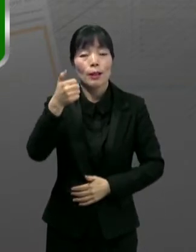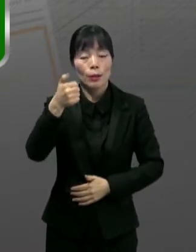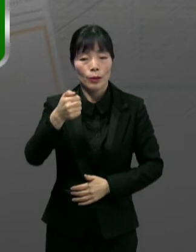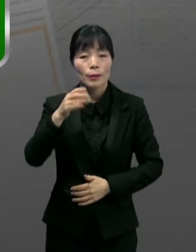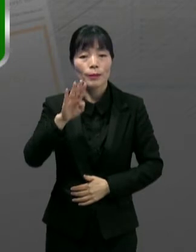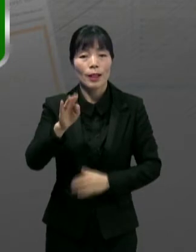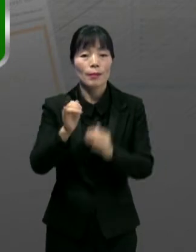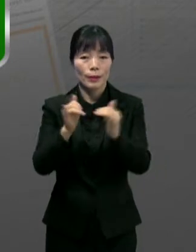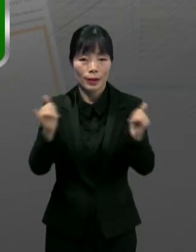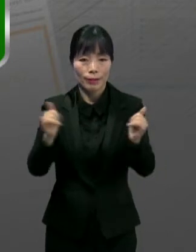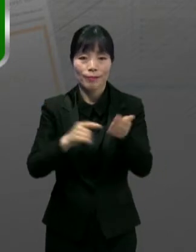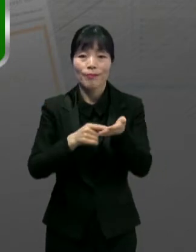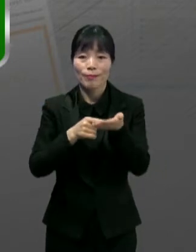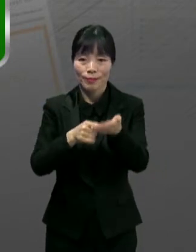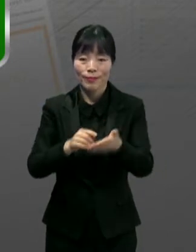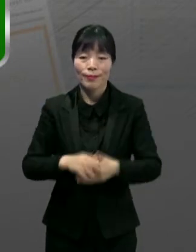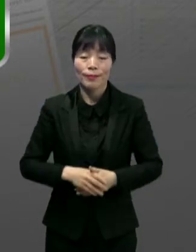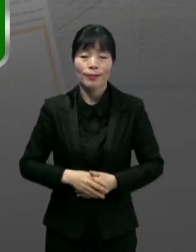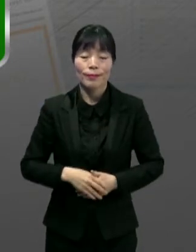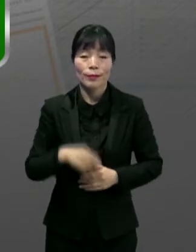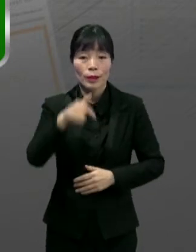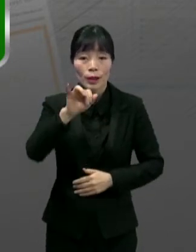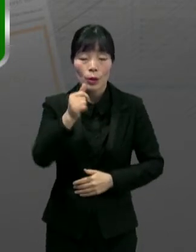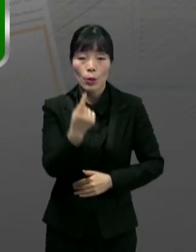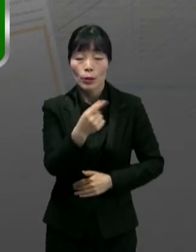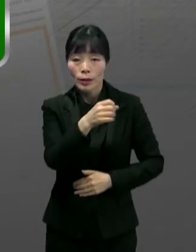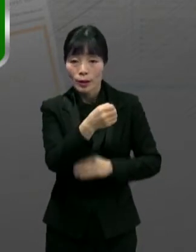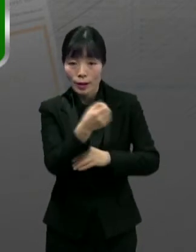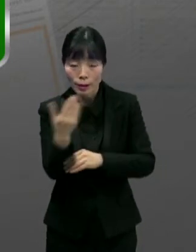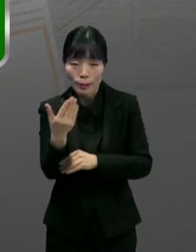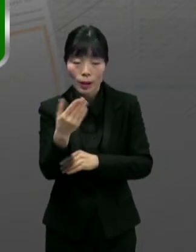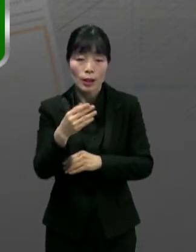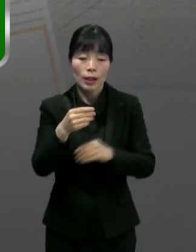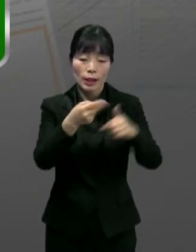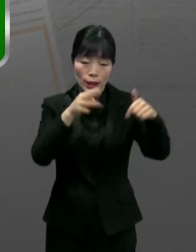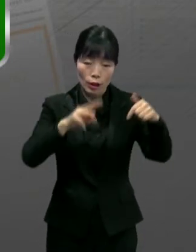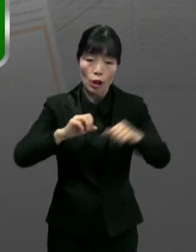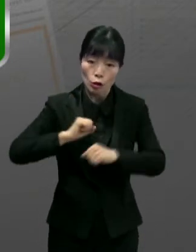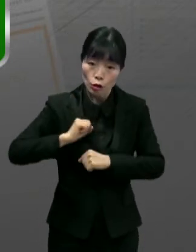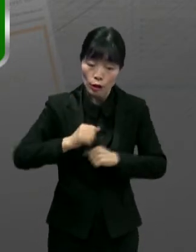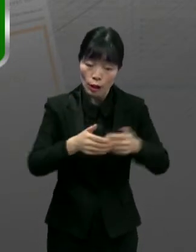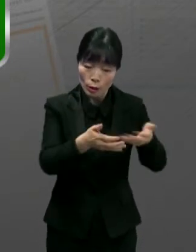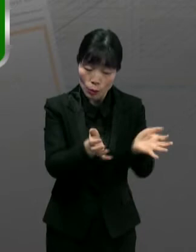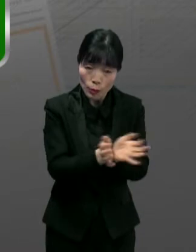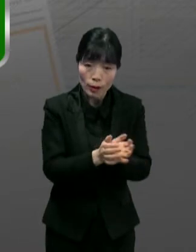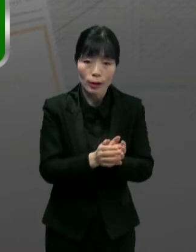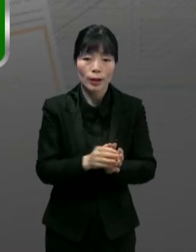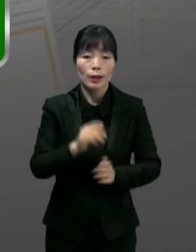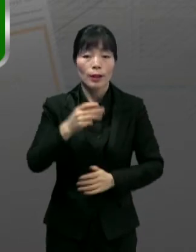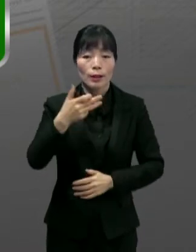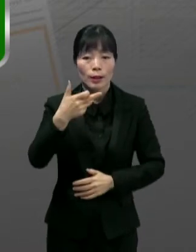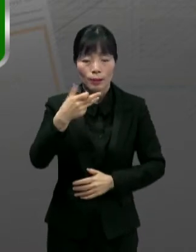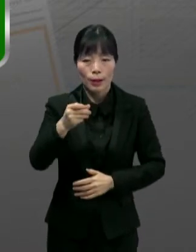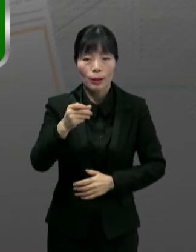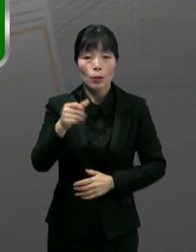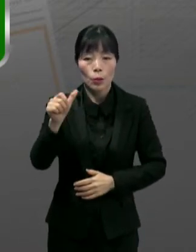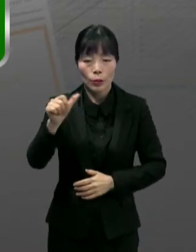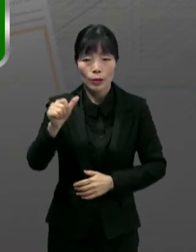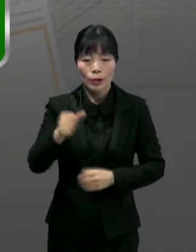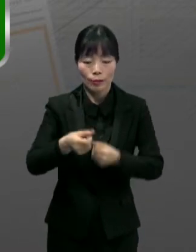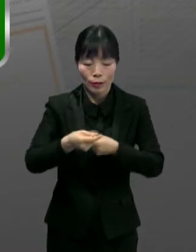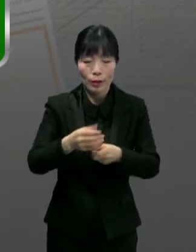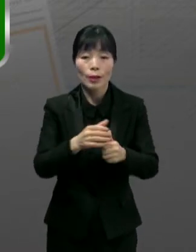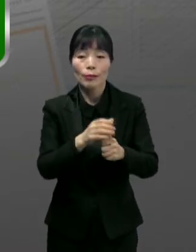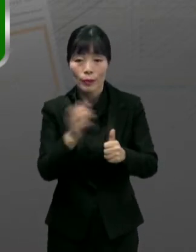보도했습니다. 기후일보는 인천 지역 내 군사시설 보호구역 17만 5천 제곱미터가 해제된다고 보도했습니다.